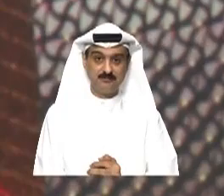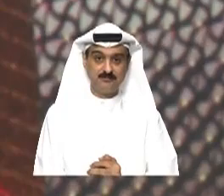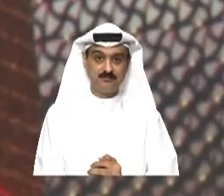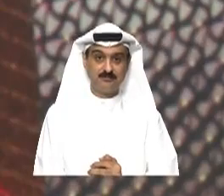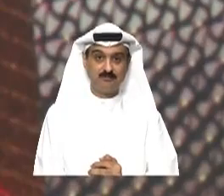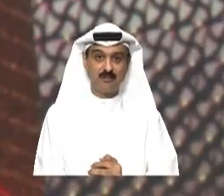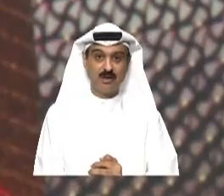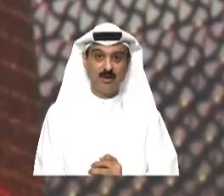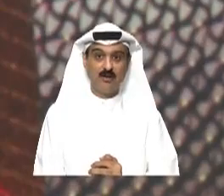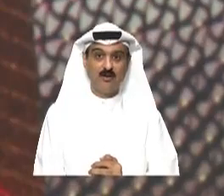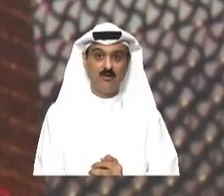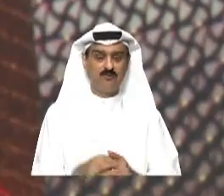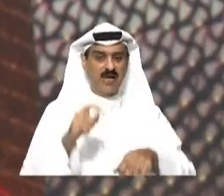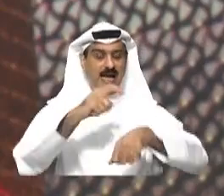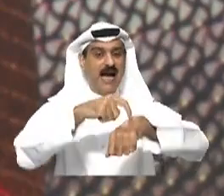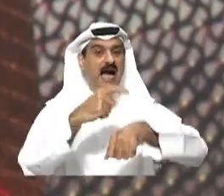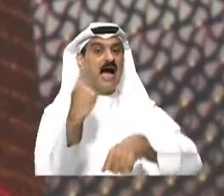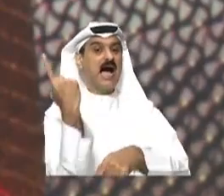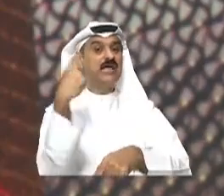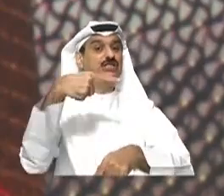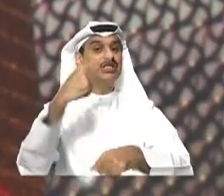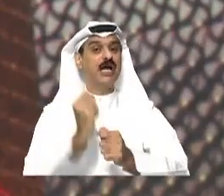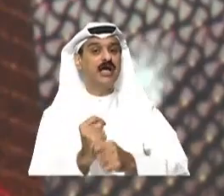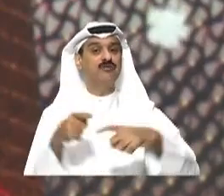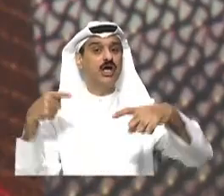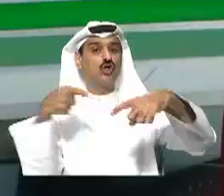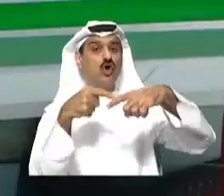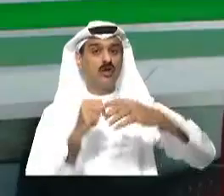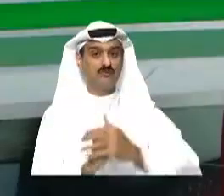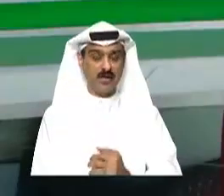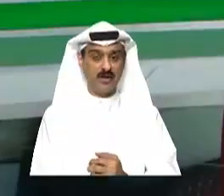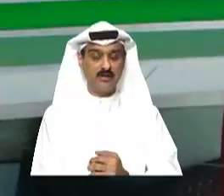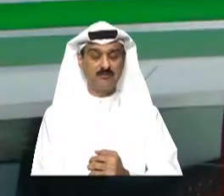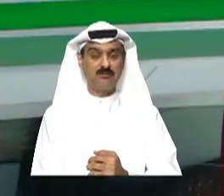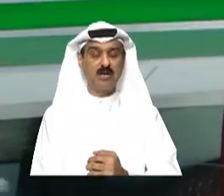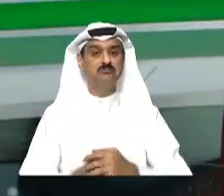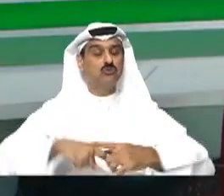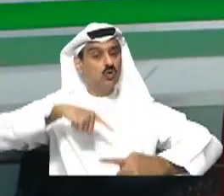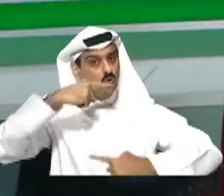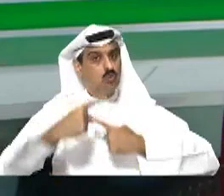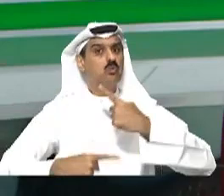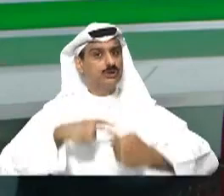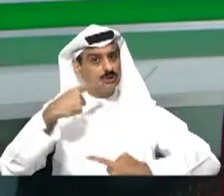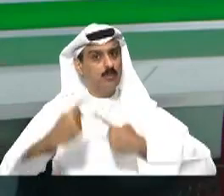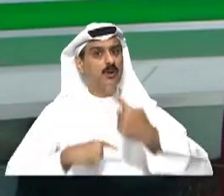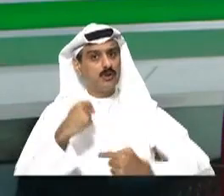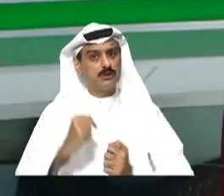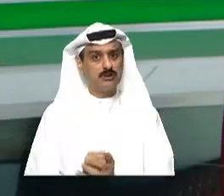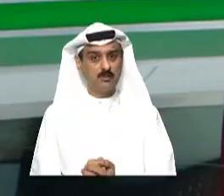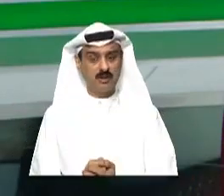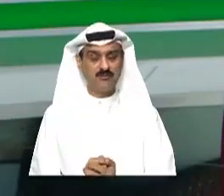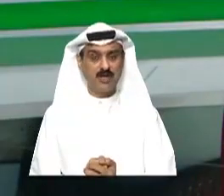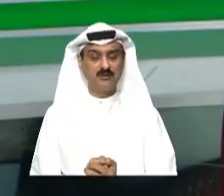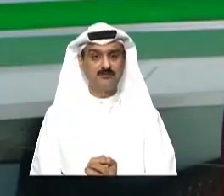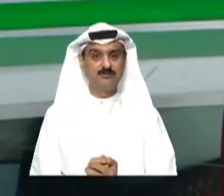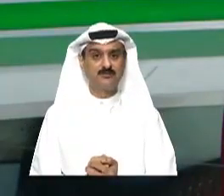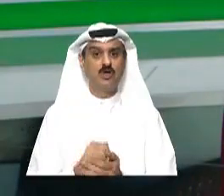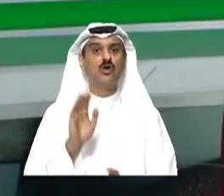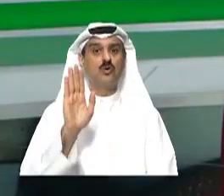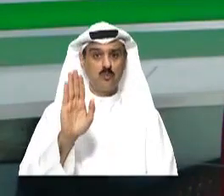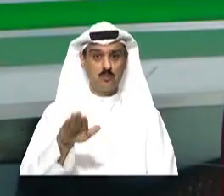كابتن الفريق، إصابة في الوقت الـ8 دقائق الأخيرة هي القاتلة، كانت كأنها 8 سنوات، لكن كان